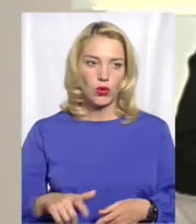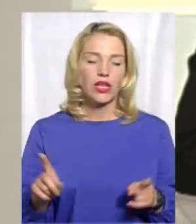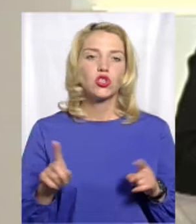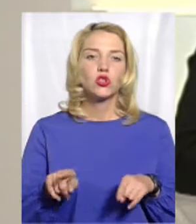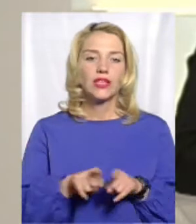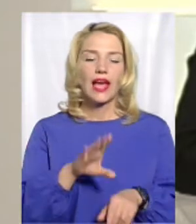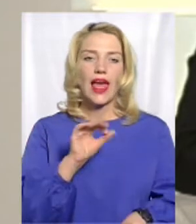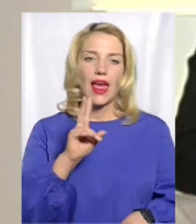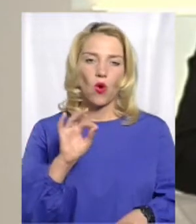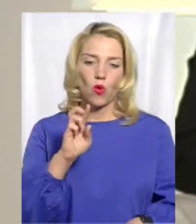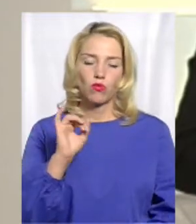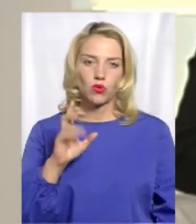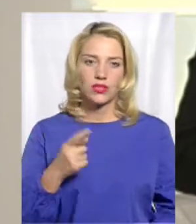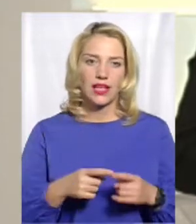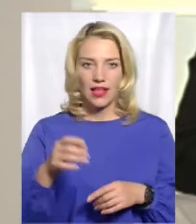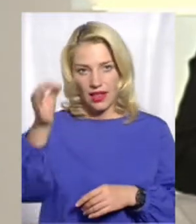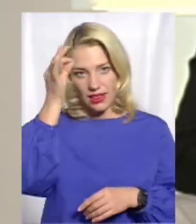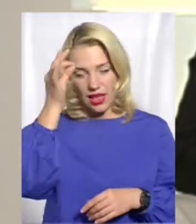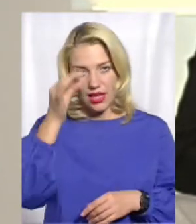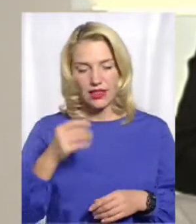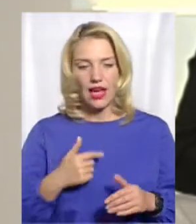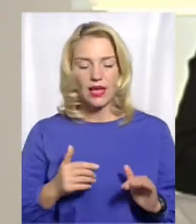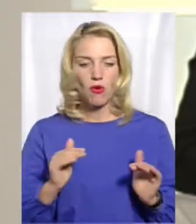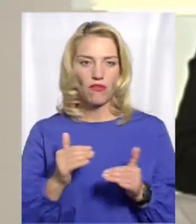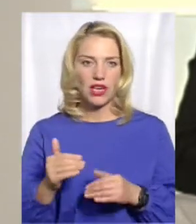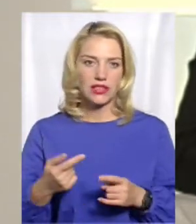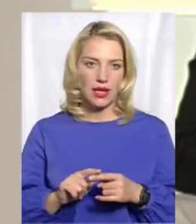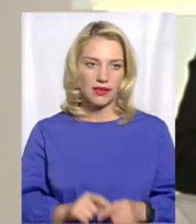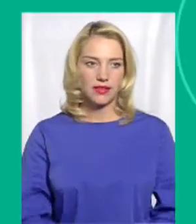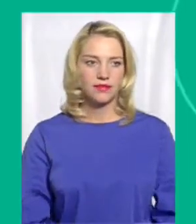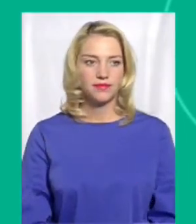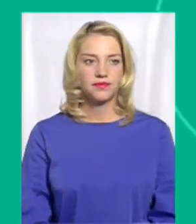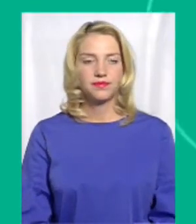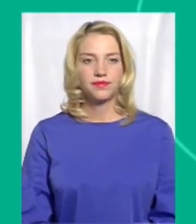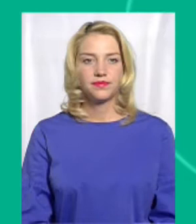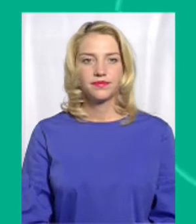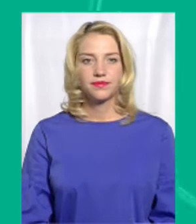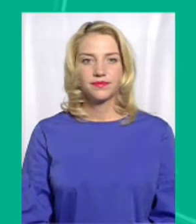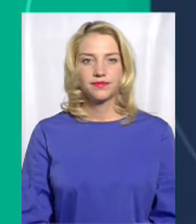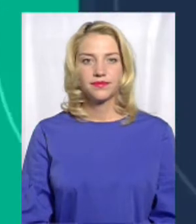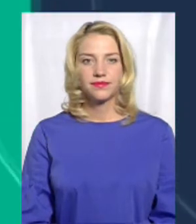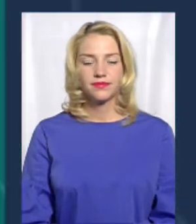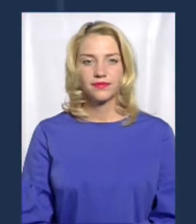Що таке екобус? Нагадаємо фрагментом сюжету Тетяни Ворожцової.